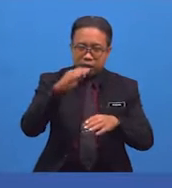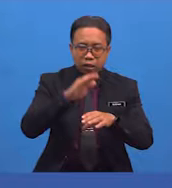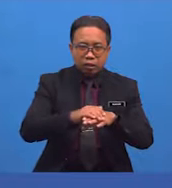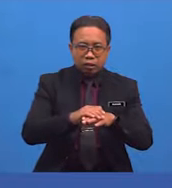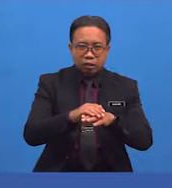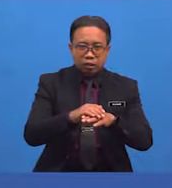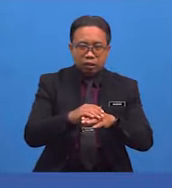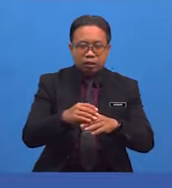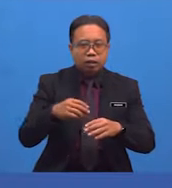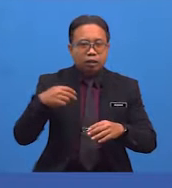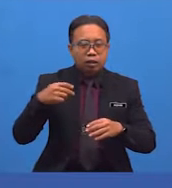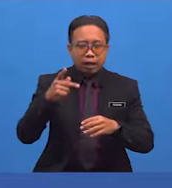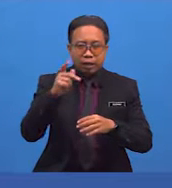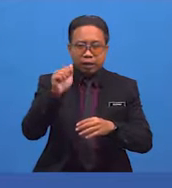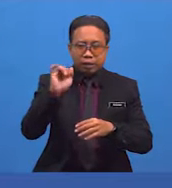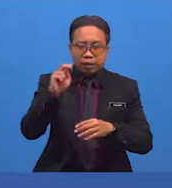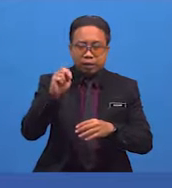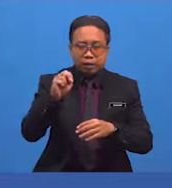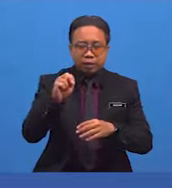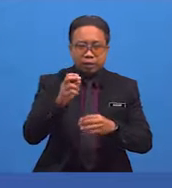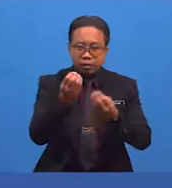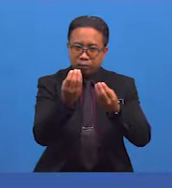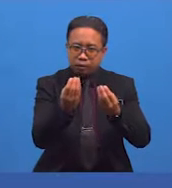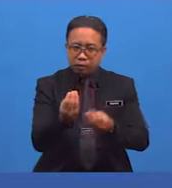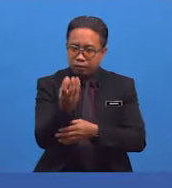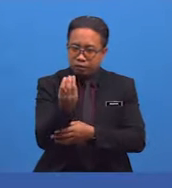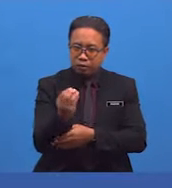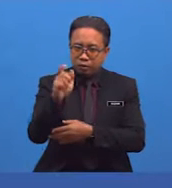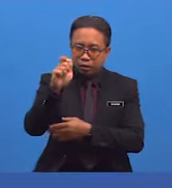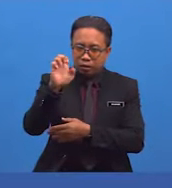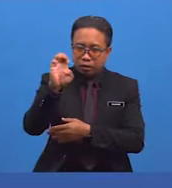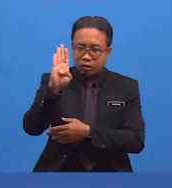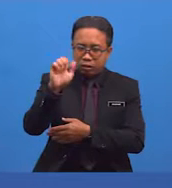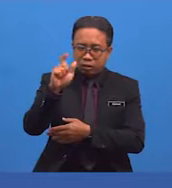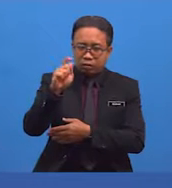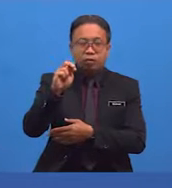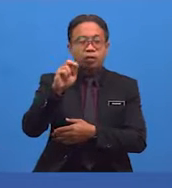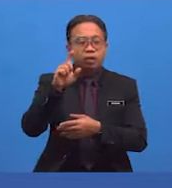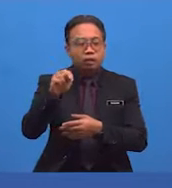di atas kain yang tebal. Ini dapat menghalang kehilangan haba